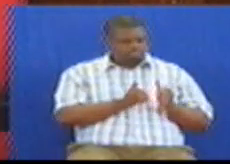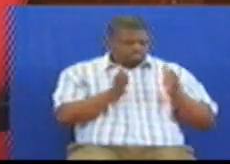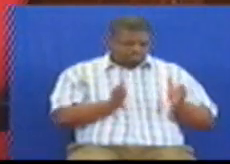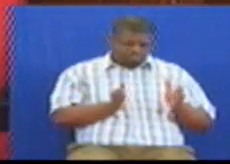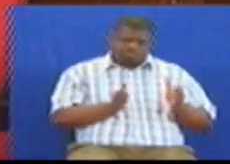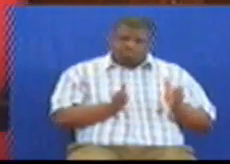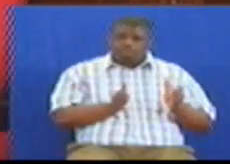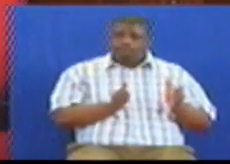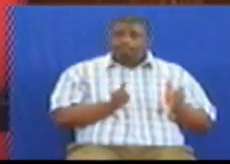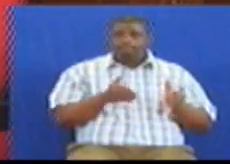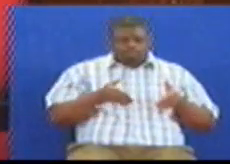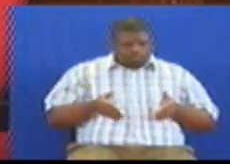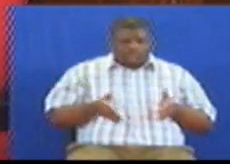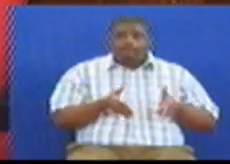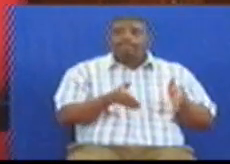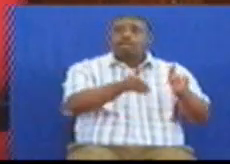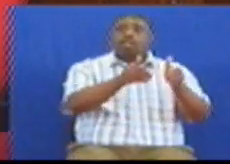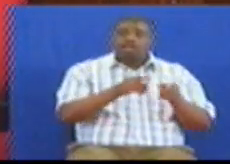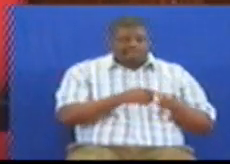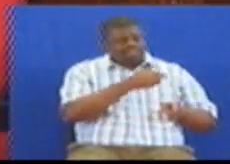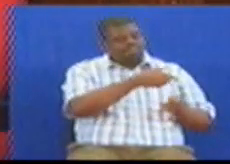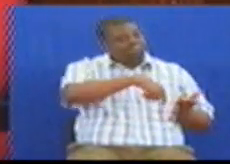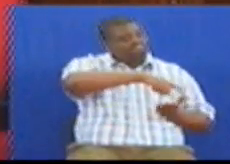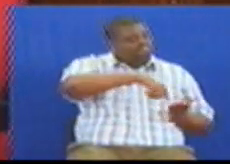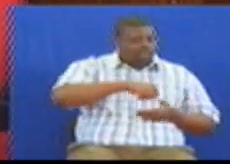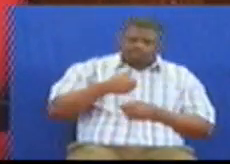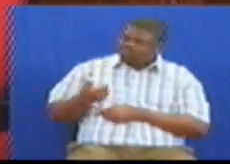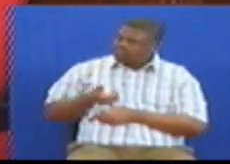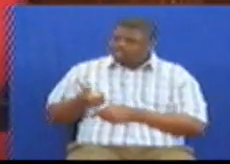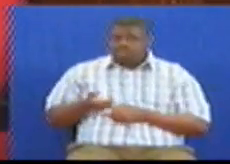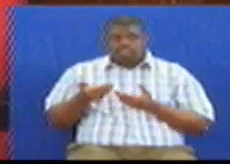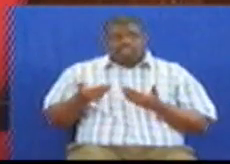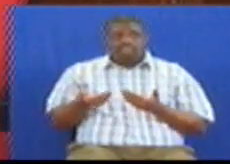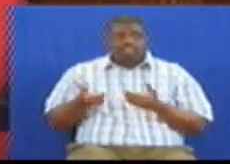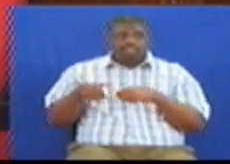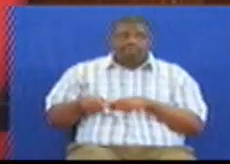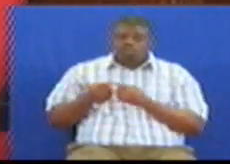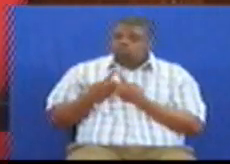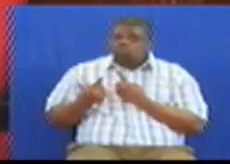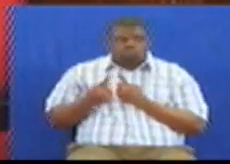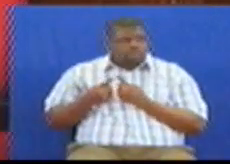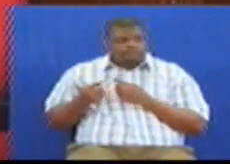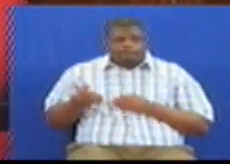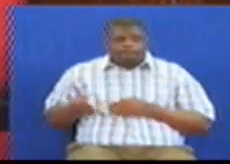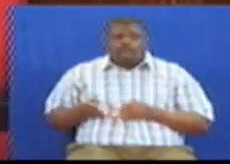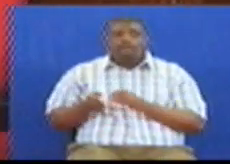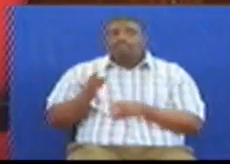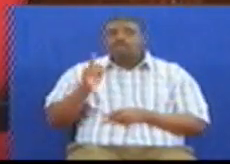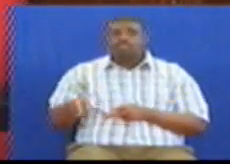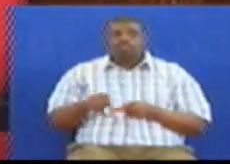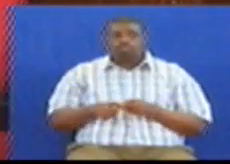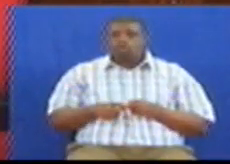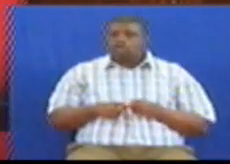upande wa Tarula kwa maana ya mjini pamoja na vijijini. Lakini hivi ninavyozungumza kuna barabara zenye urefu wa kilomita